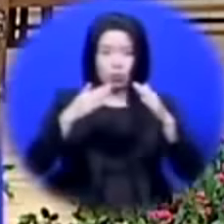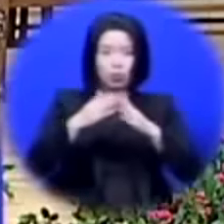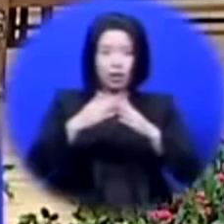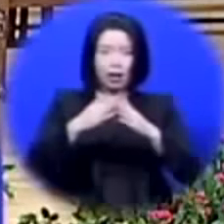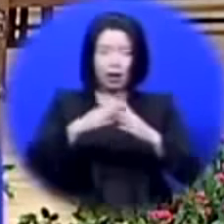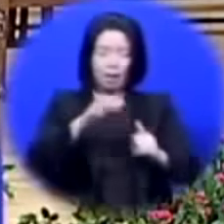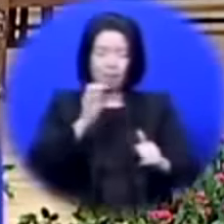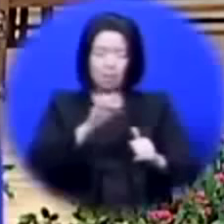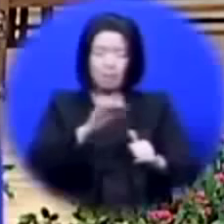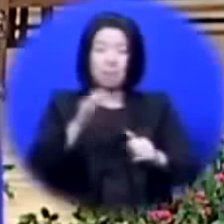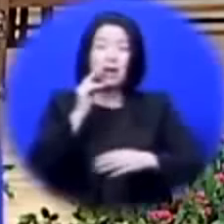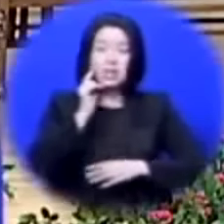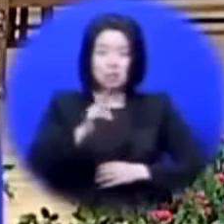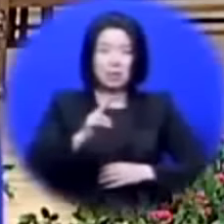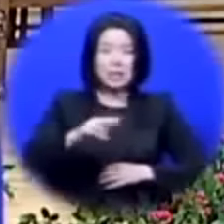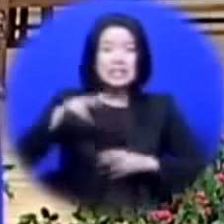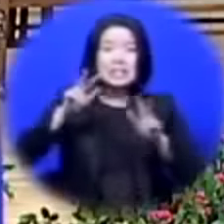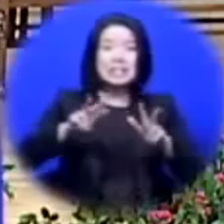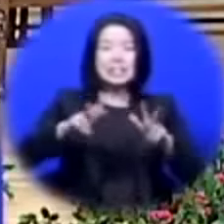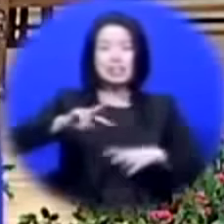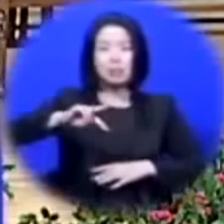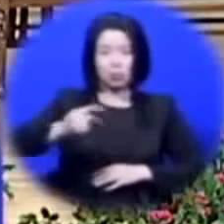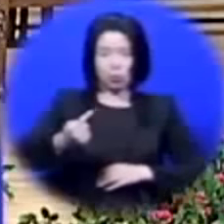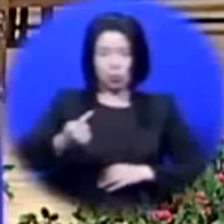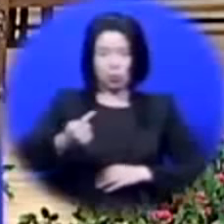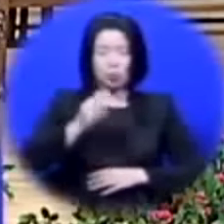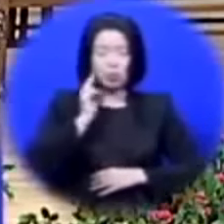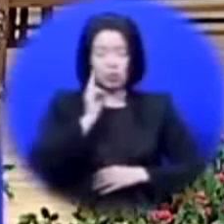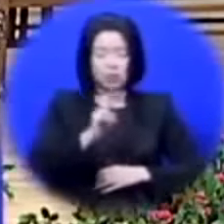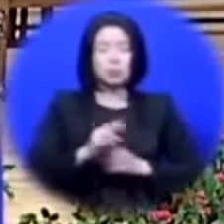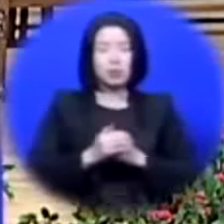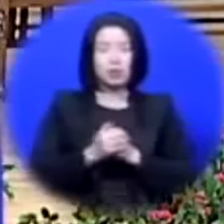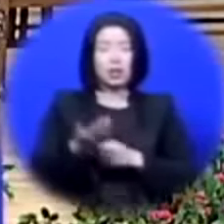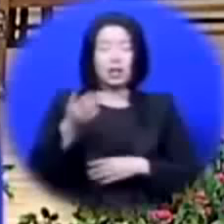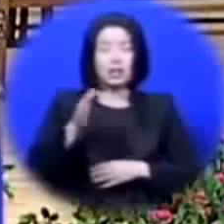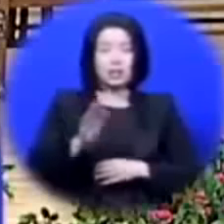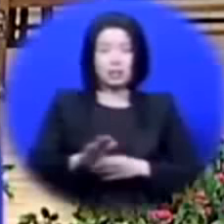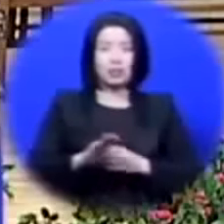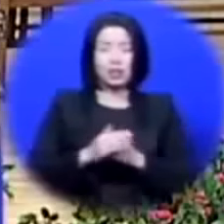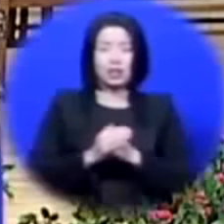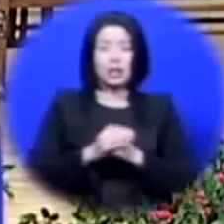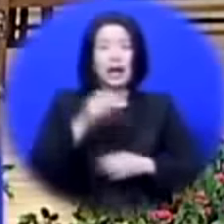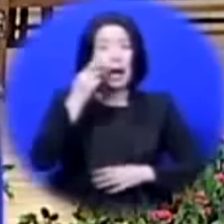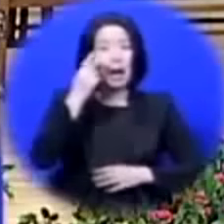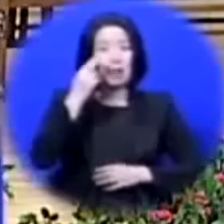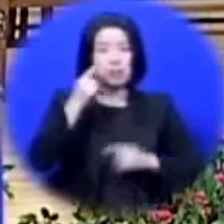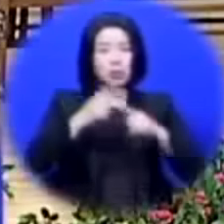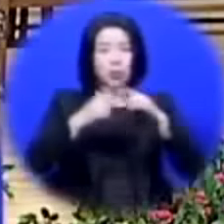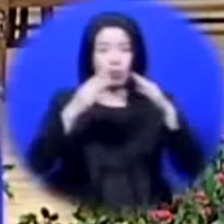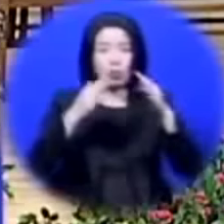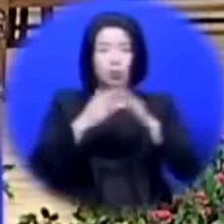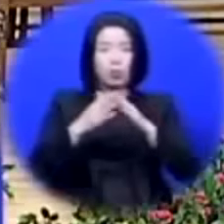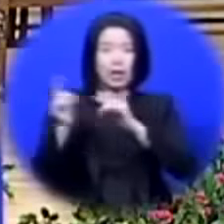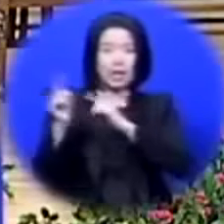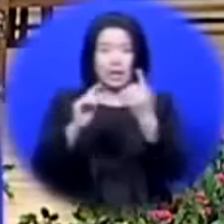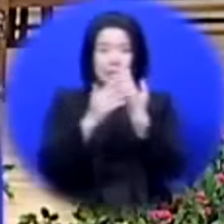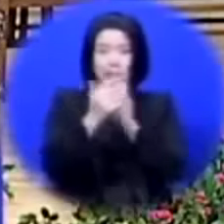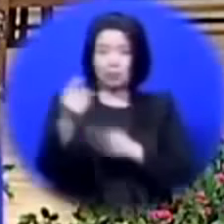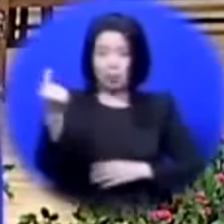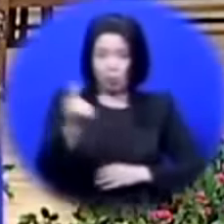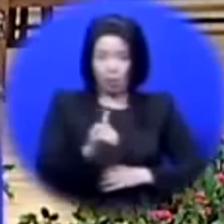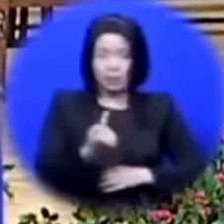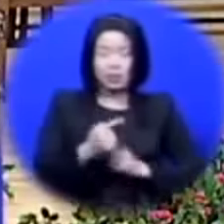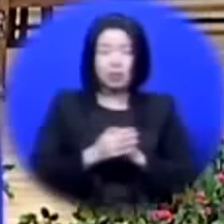교회입니다 아직까지도 그렇습니다 그런데 그 미국 교회 집회를 와서